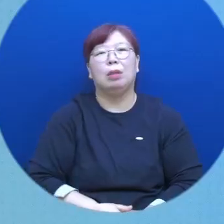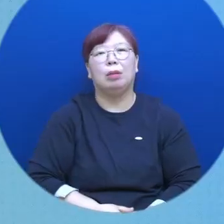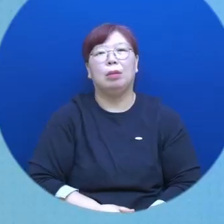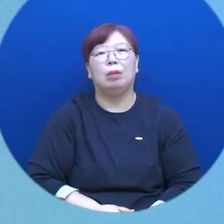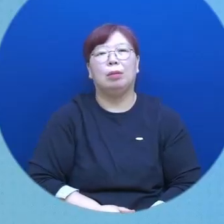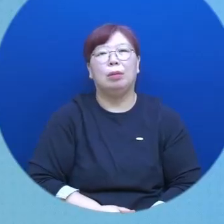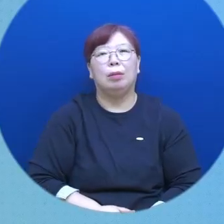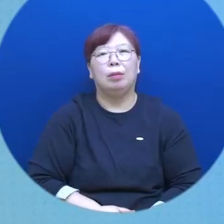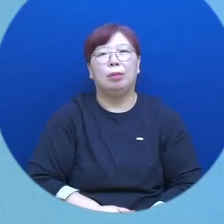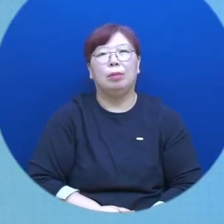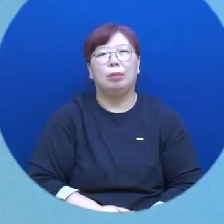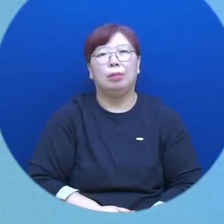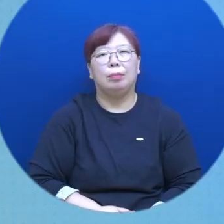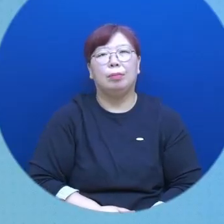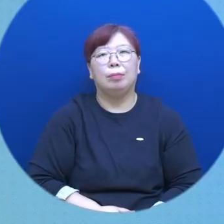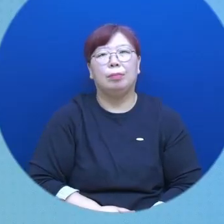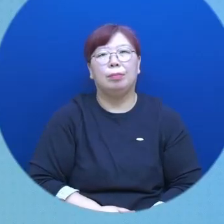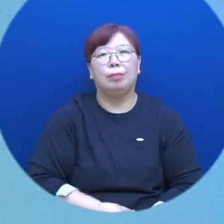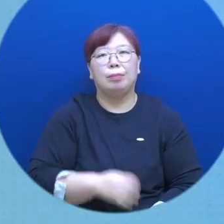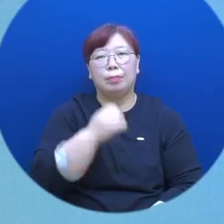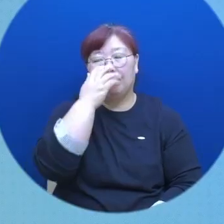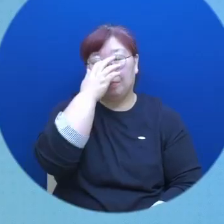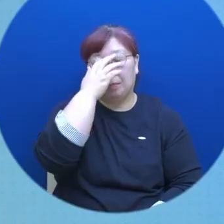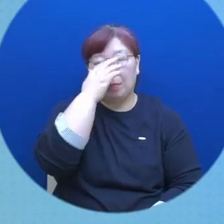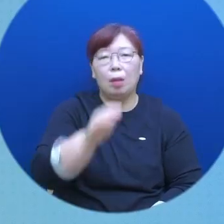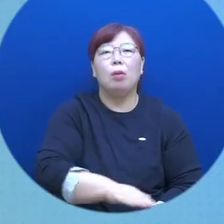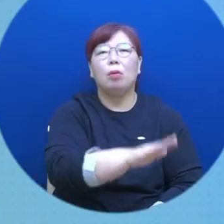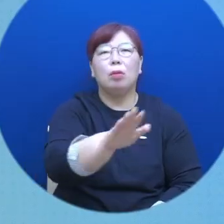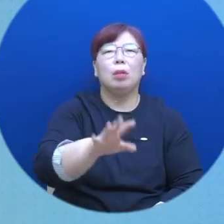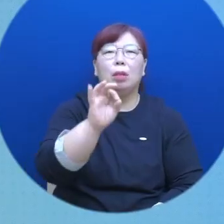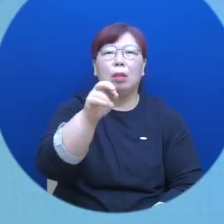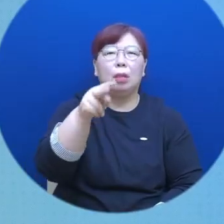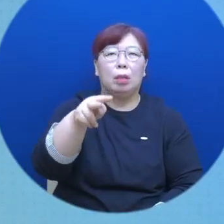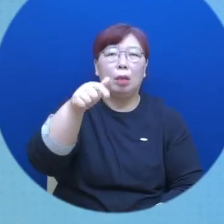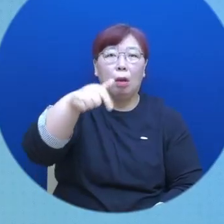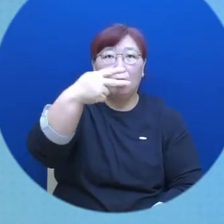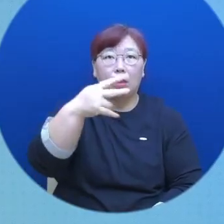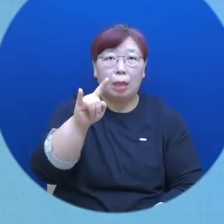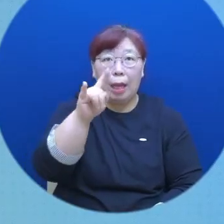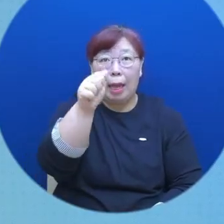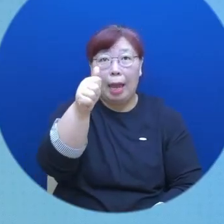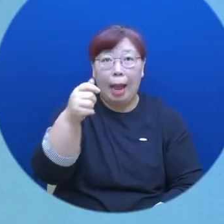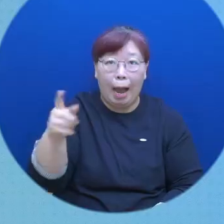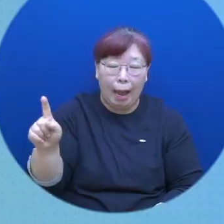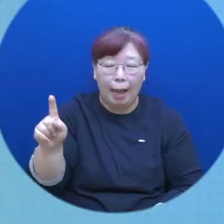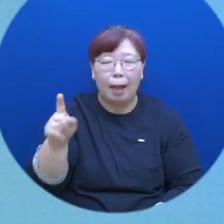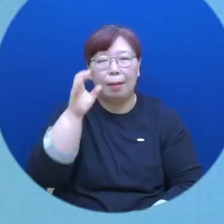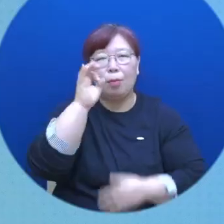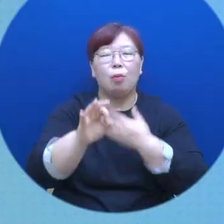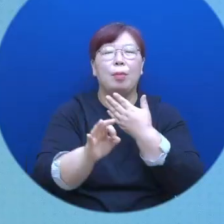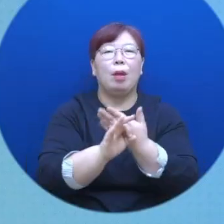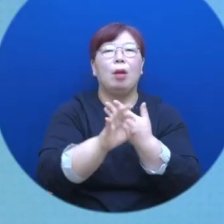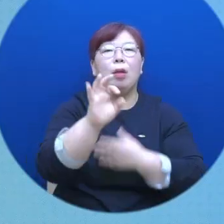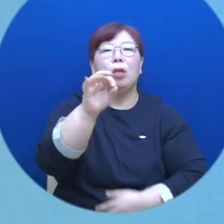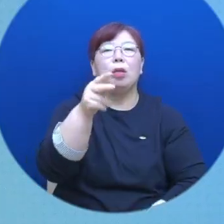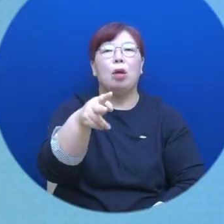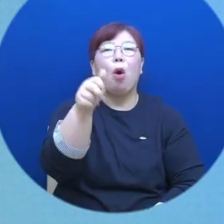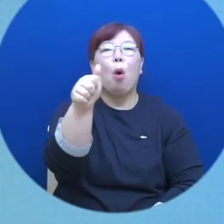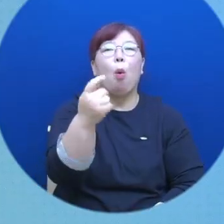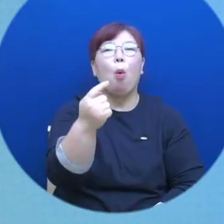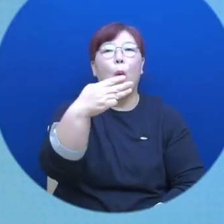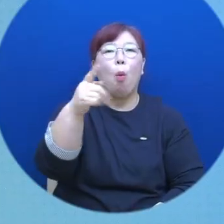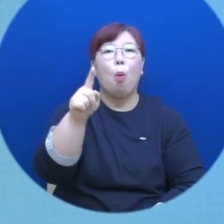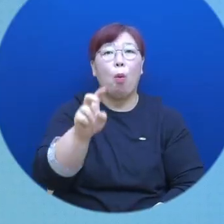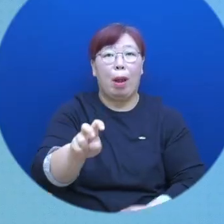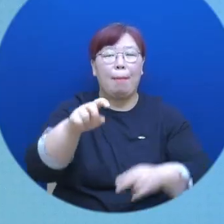거잖아요. 우리는 역대하 21장에 보면 요람이라는 왕을 보게 돼요.